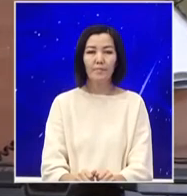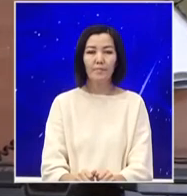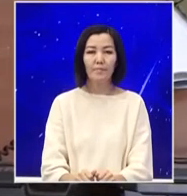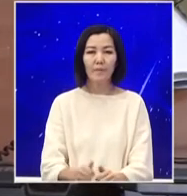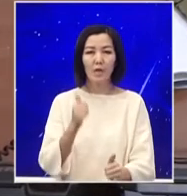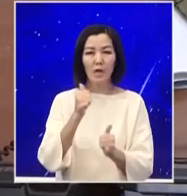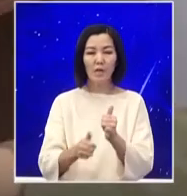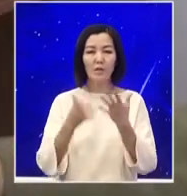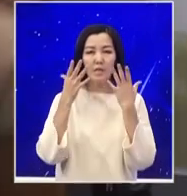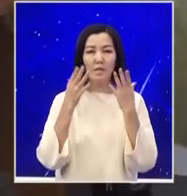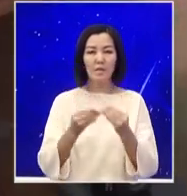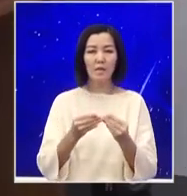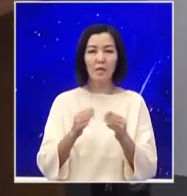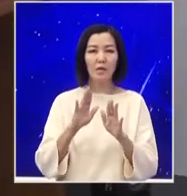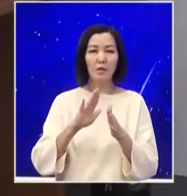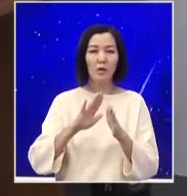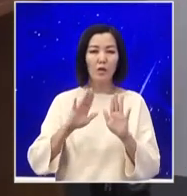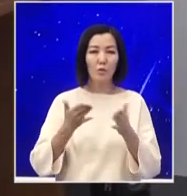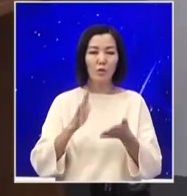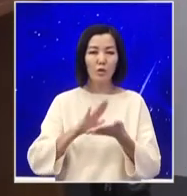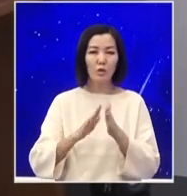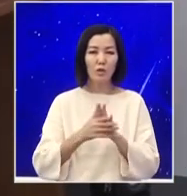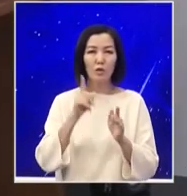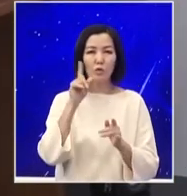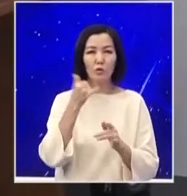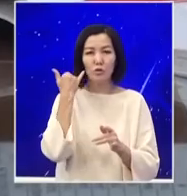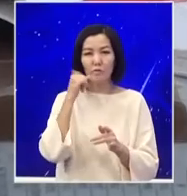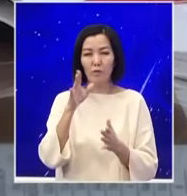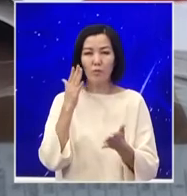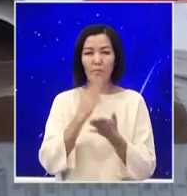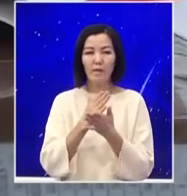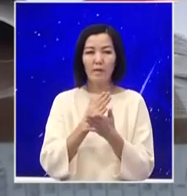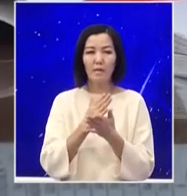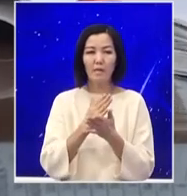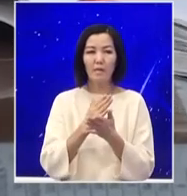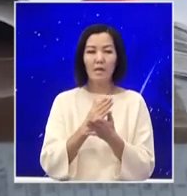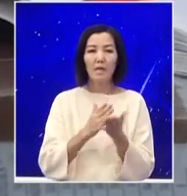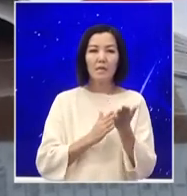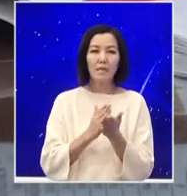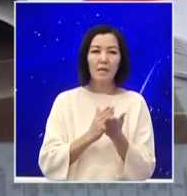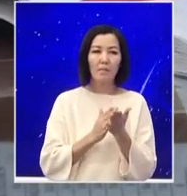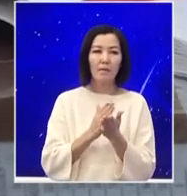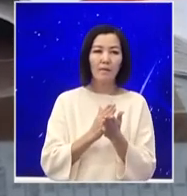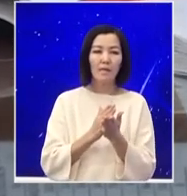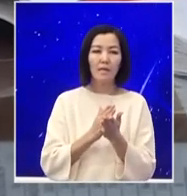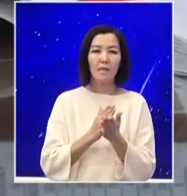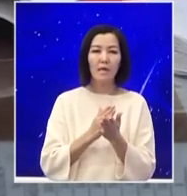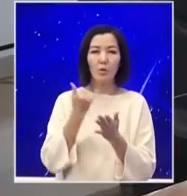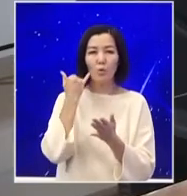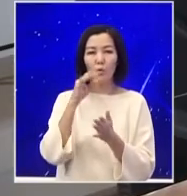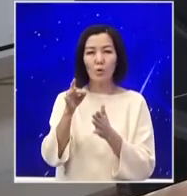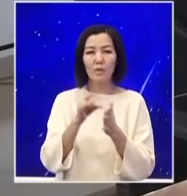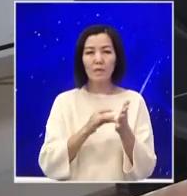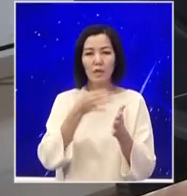Күн сайын төтенше жағдай мекемесінің диспетчерлік бөліміне жүздеген қоңырау келіп түседі. Мұндай сәттерде сала мамандары қоңырауларға дер кезінде жауап